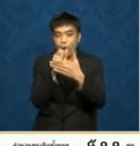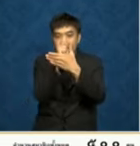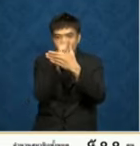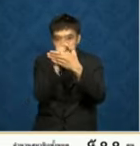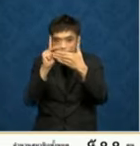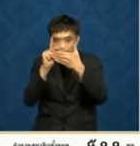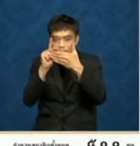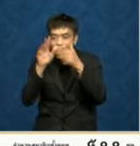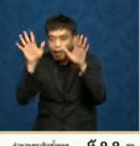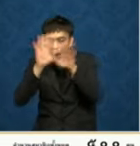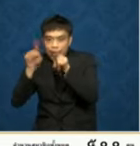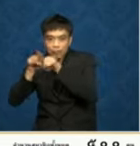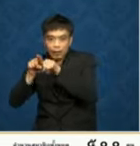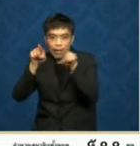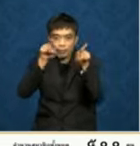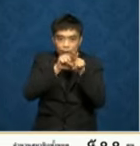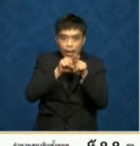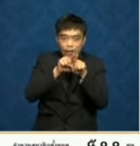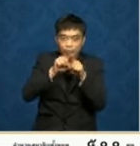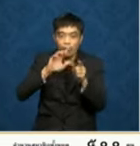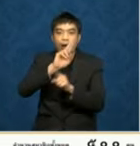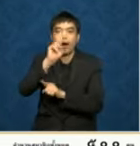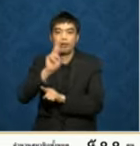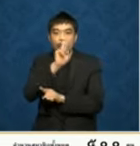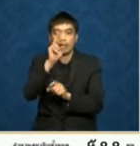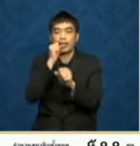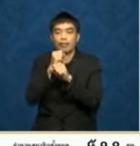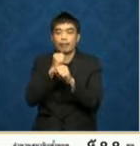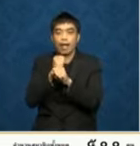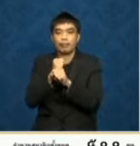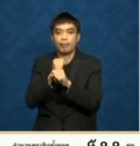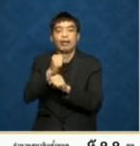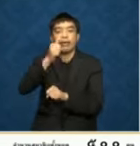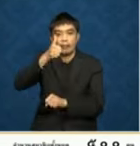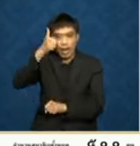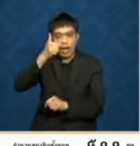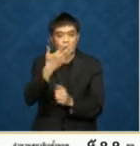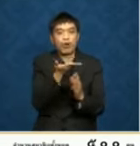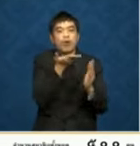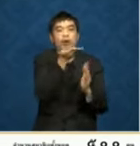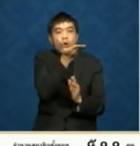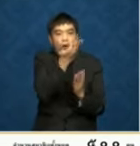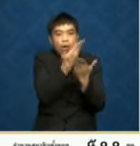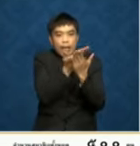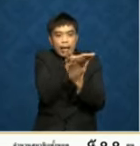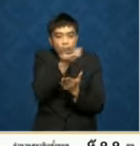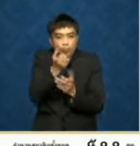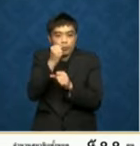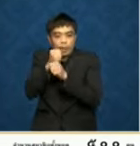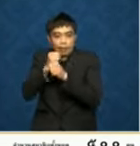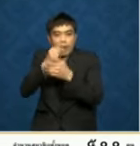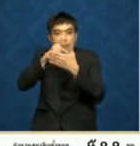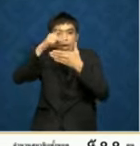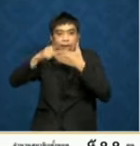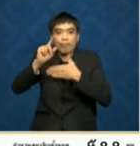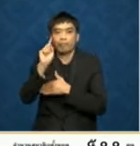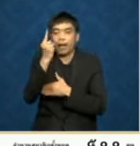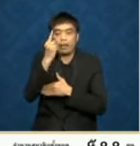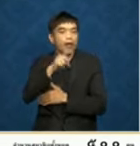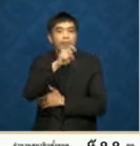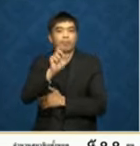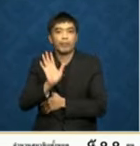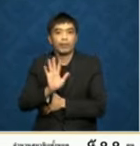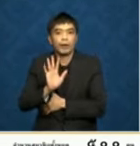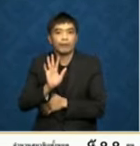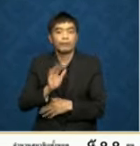กหิบซอสโตสทอยในภูกลางไปใช้งานได้ไม่ต้องของงบประมาณให่หรอเอกชนเองก็สามารถนำไปใช้ประโชได้เช่นกัน